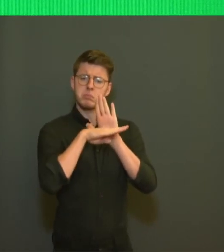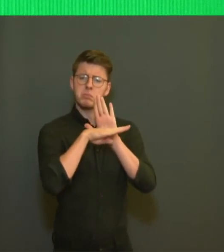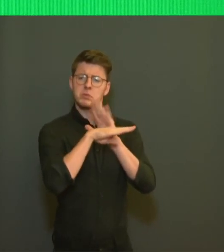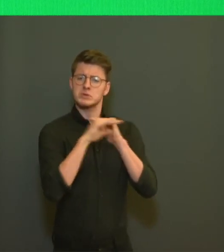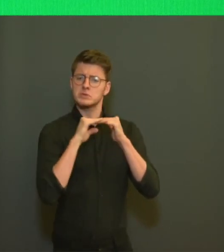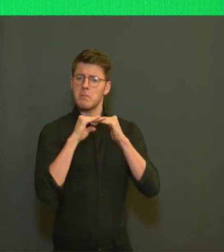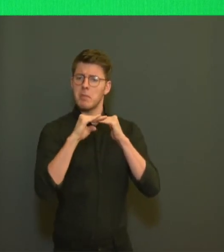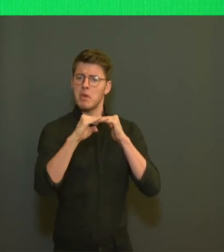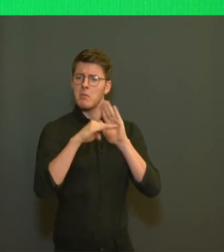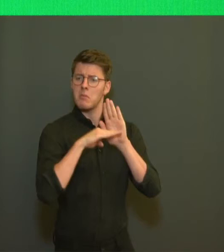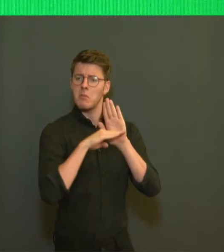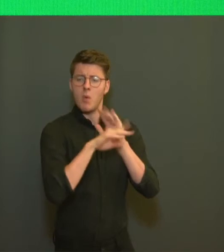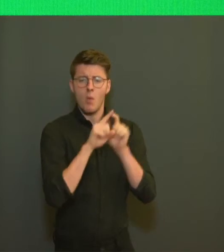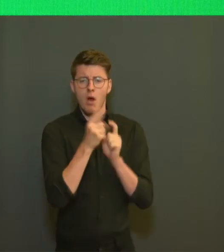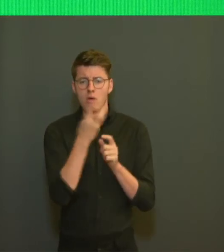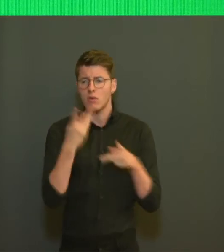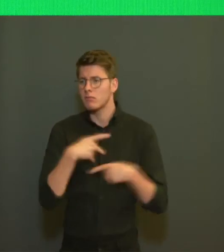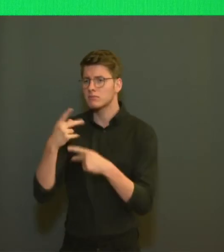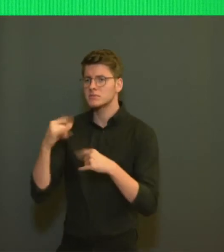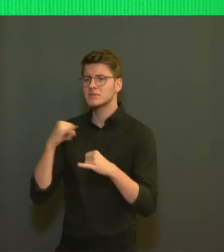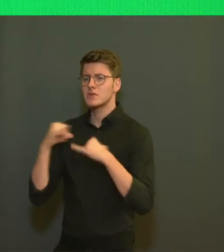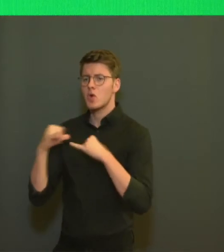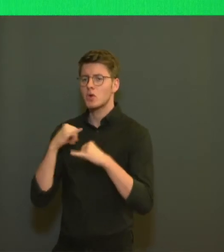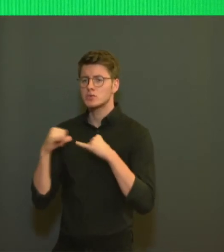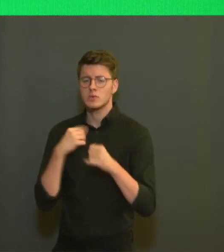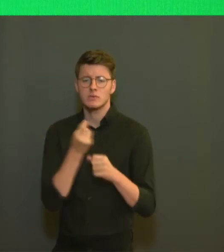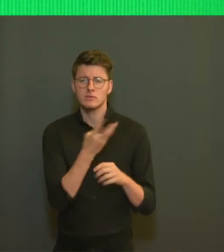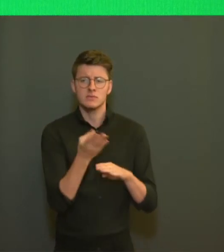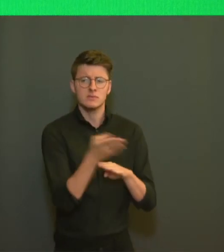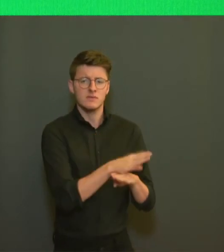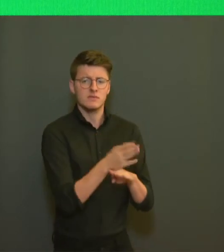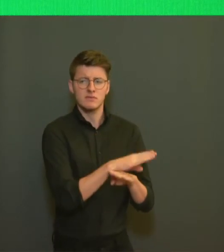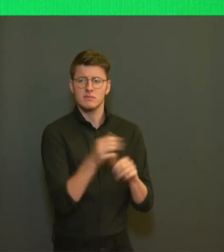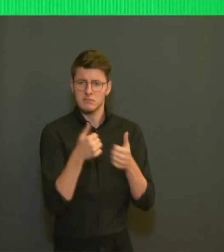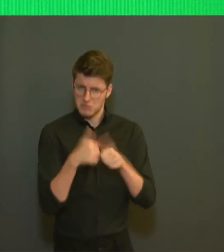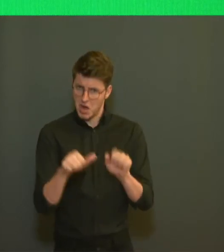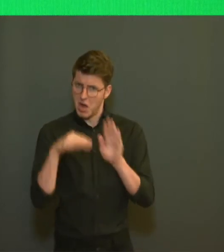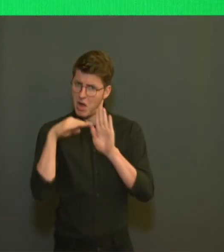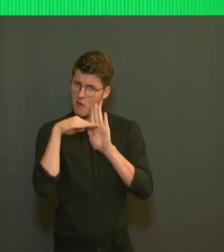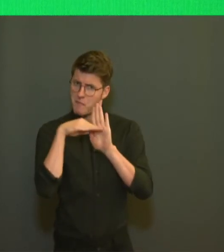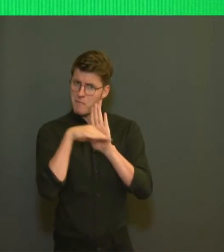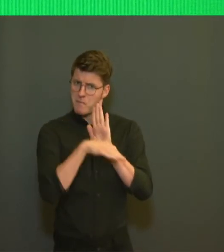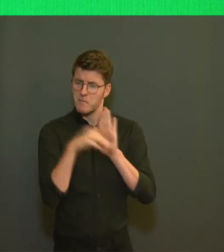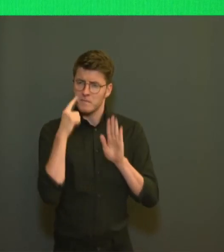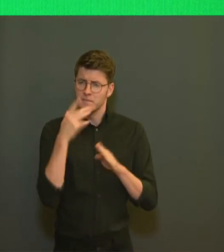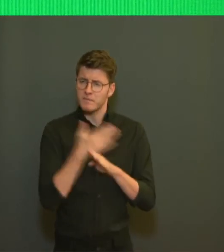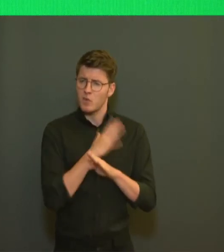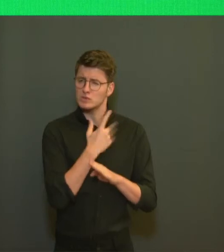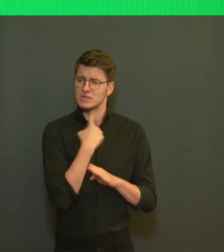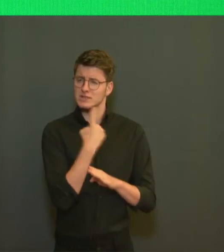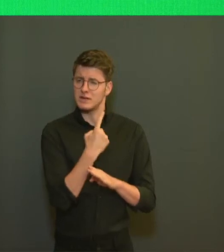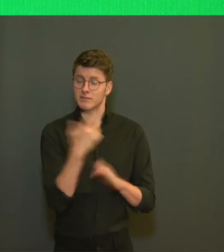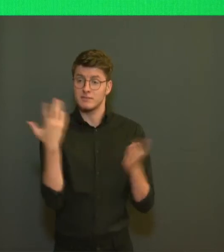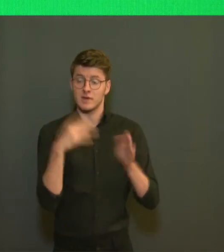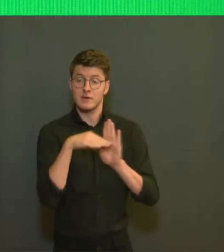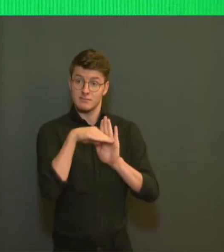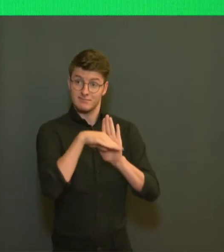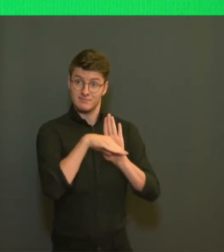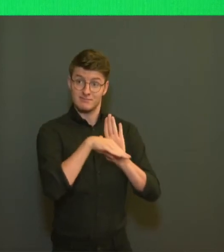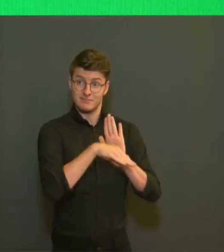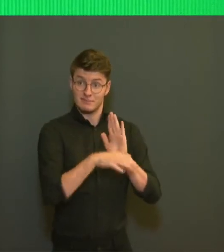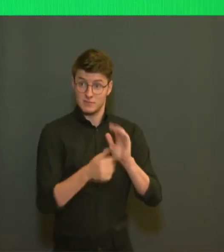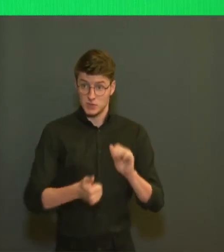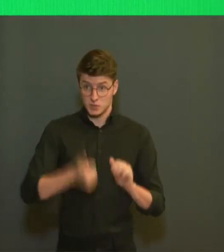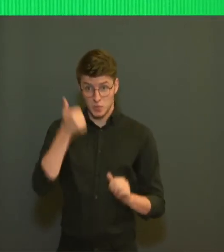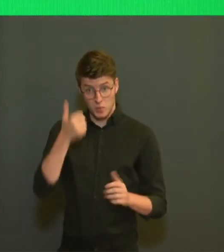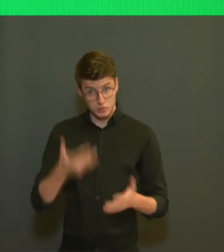ziekenhuisopnames en overlijdens blijft ook verder dalen. Deze dalende tendens is geen toeval. Het is een afspiegeling